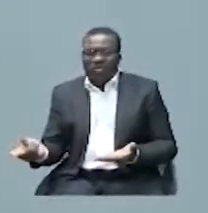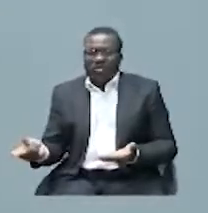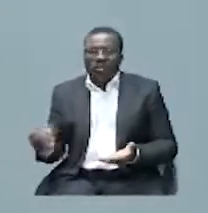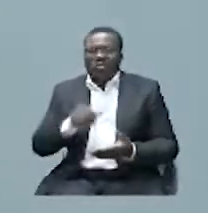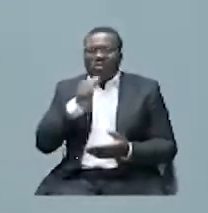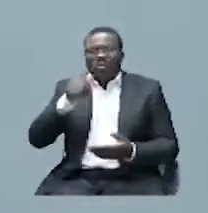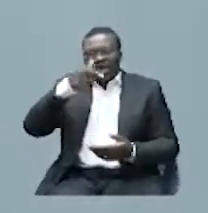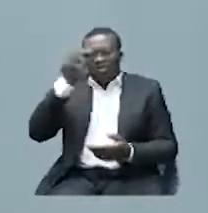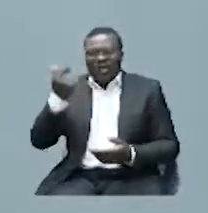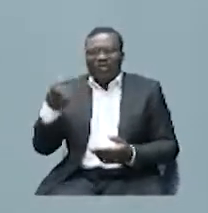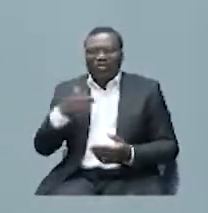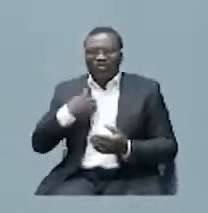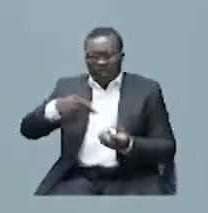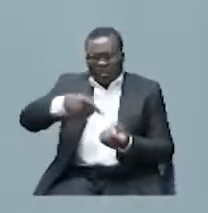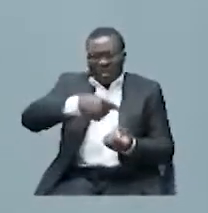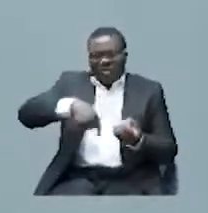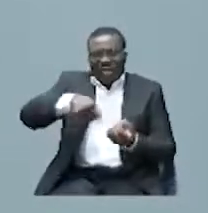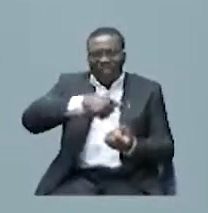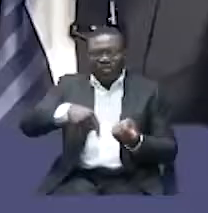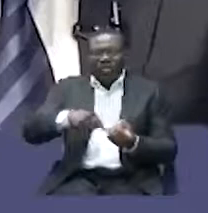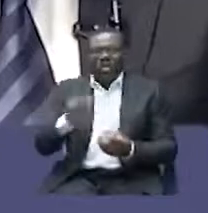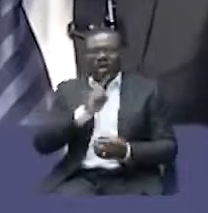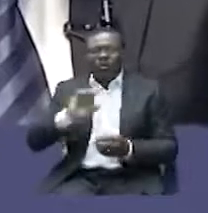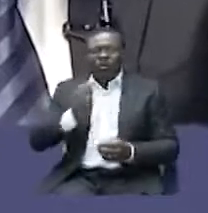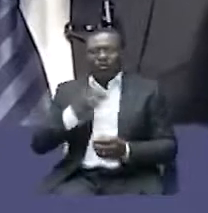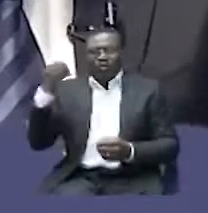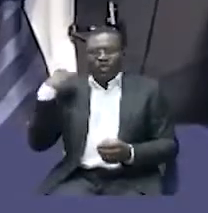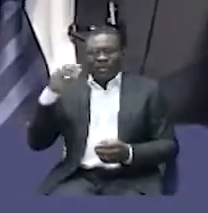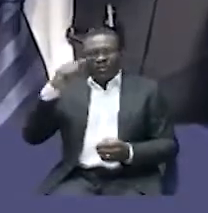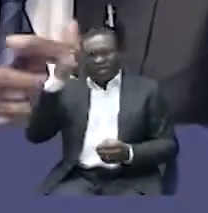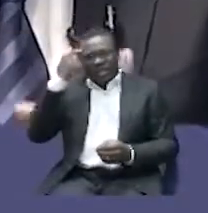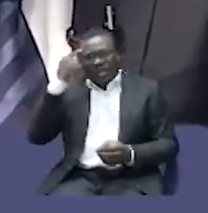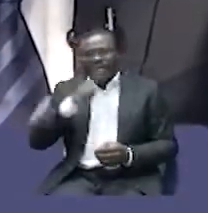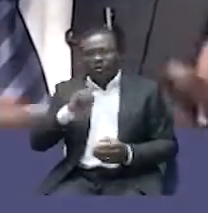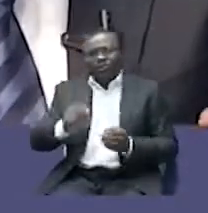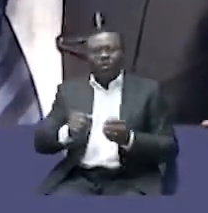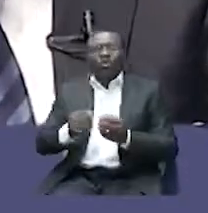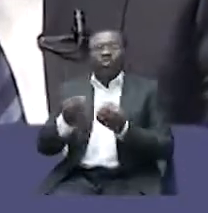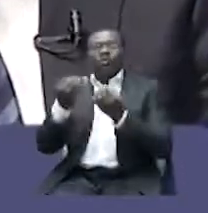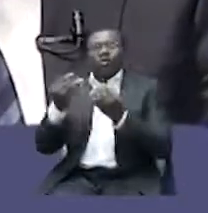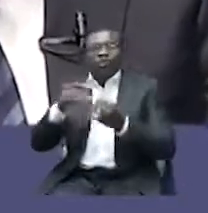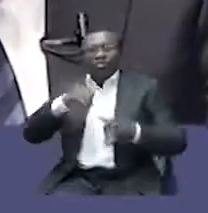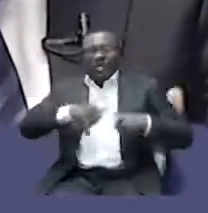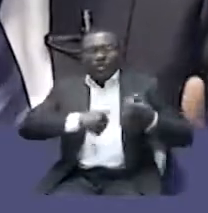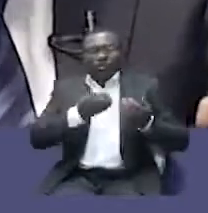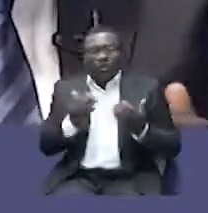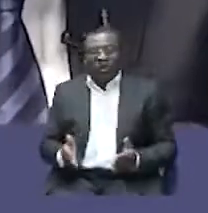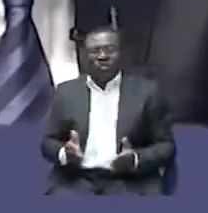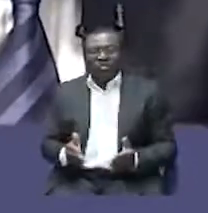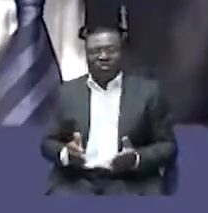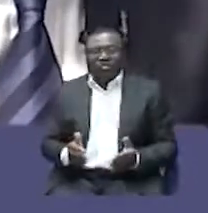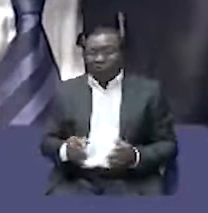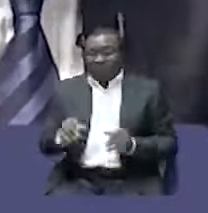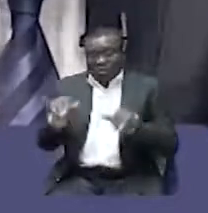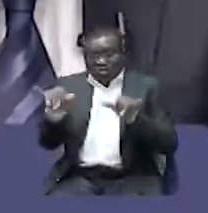Ce n'est pas parce que nous sommes dans un environnement où nos chefs d'État sont pour la plupart des jouisseurs du pouvoir. Je mesure le